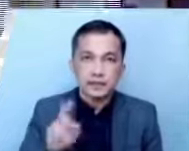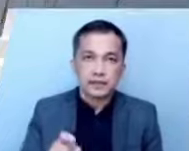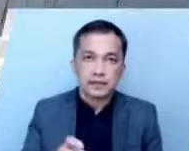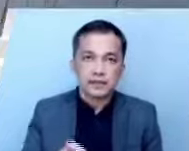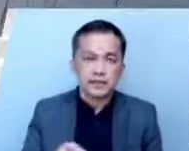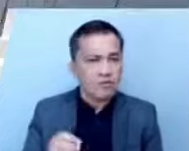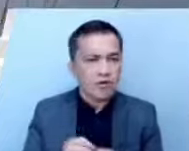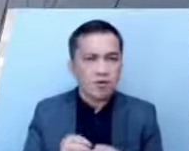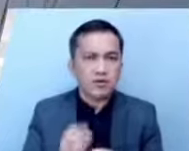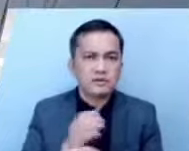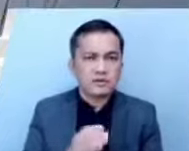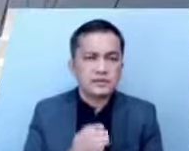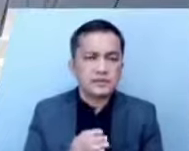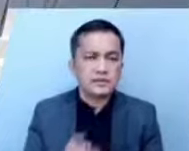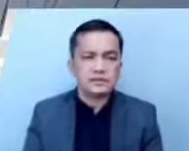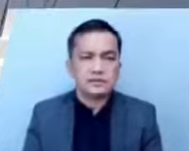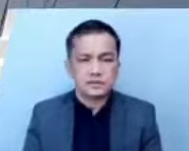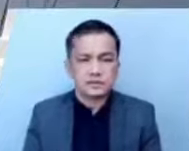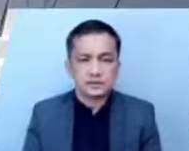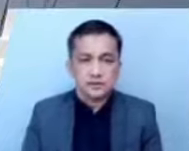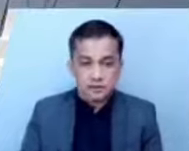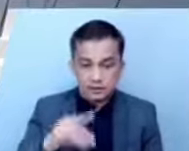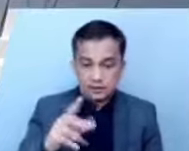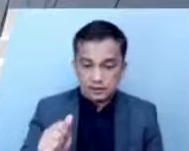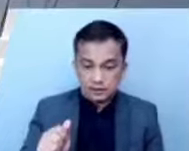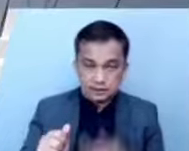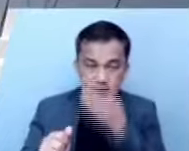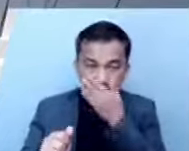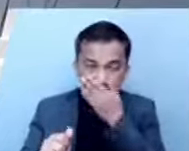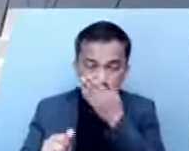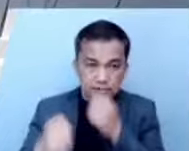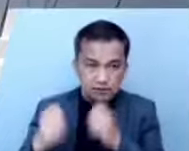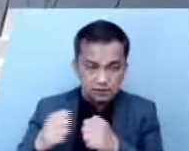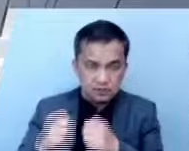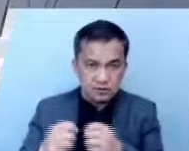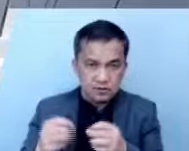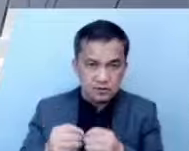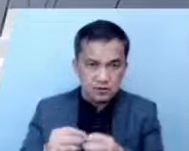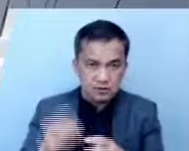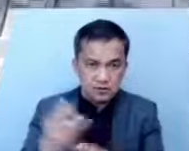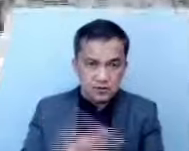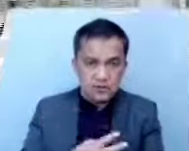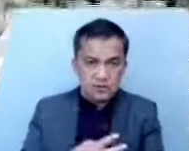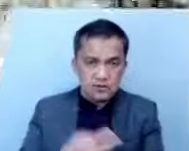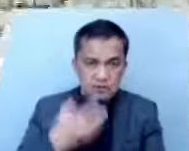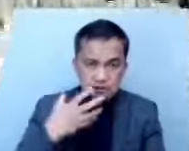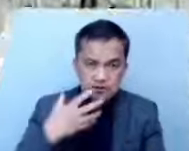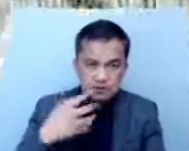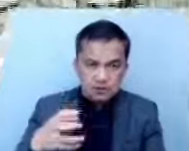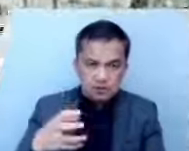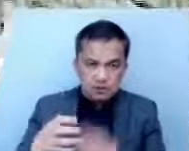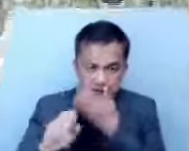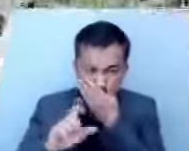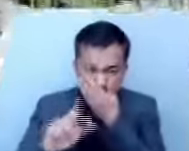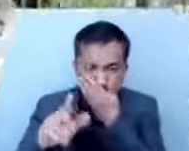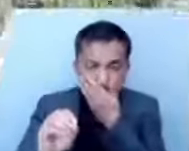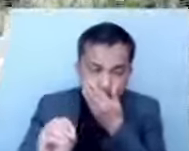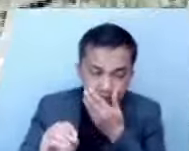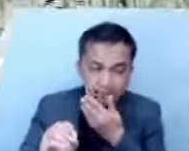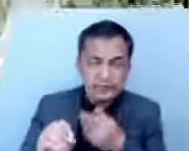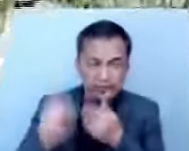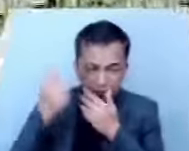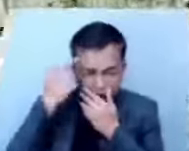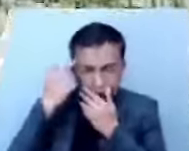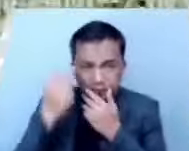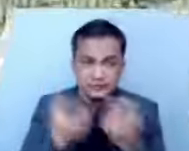rin. Ayon sa pag-asa, inaasahang titindi pa sa mga susunod na buwan ang El Niño. Kaya ang pamahalaan gumawa na ng whole